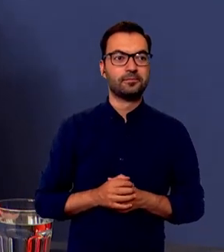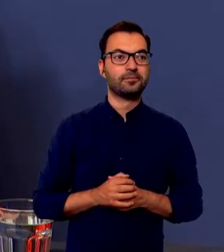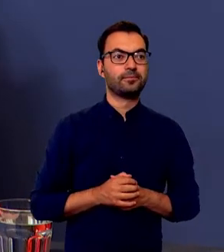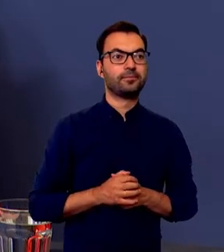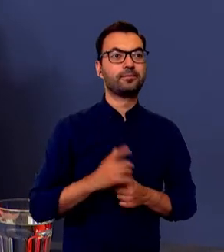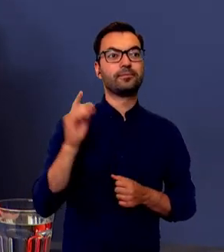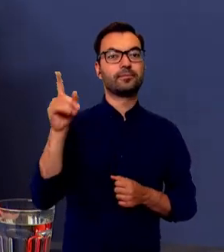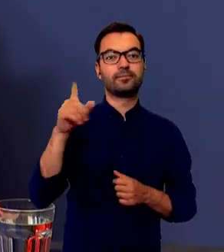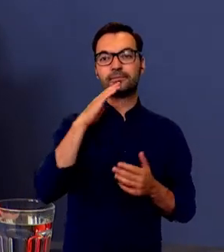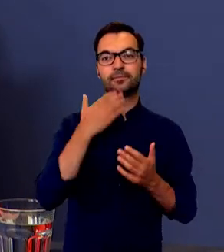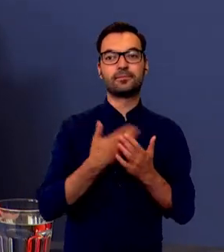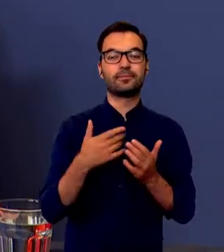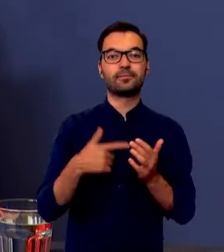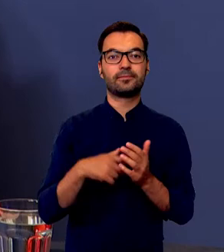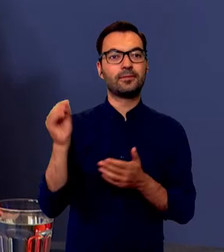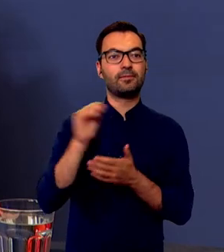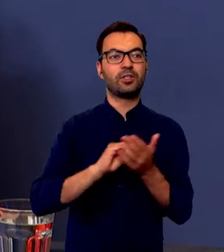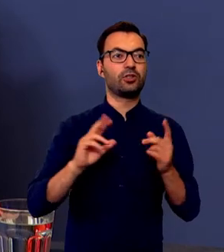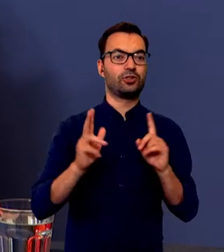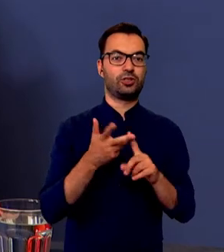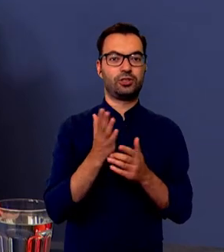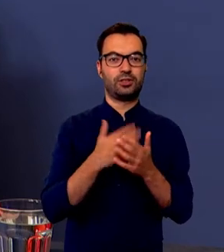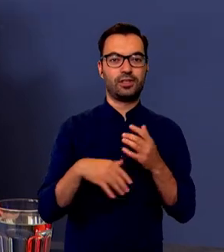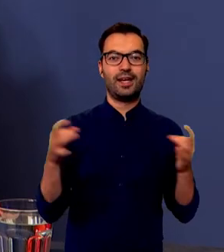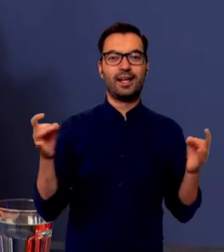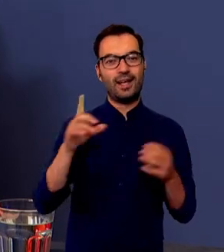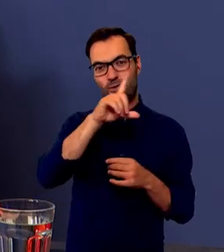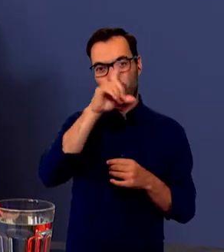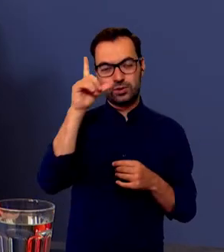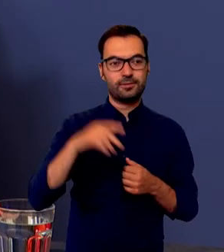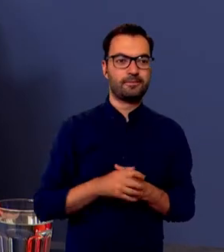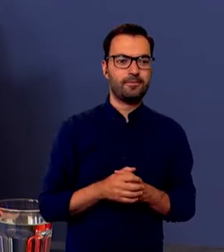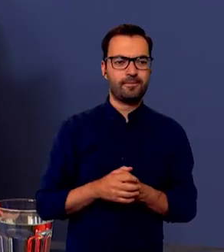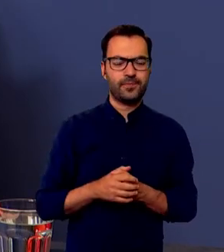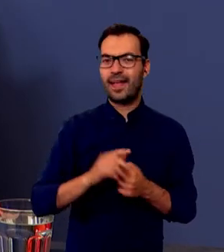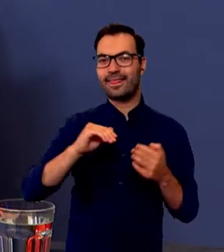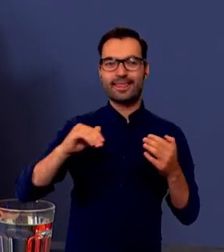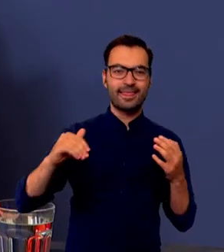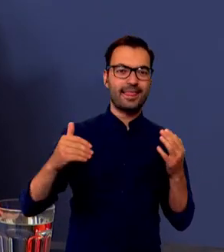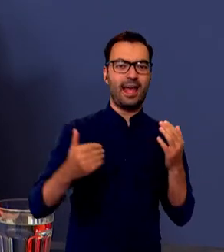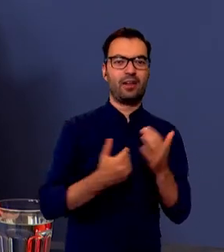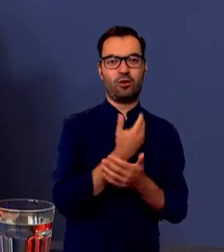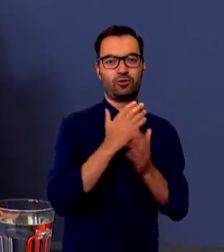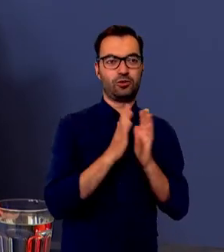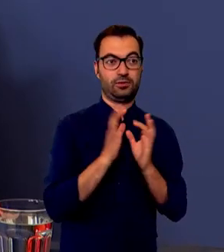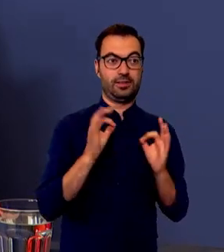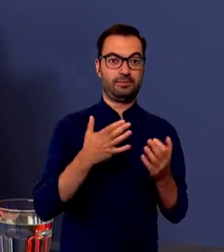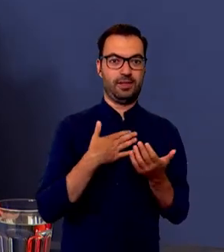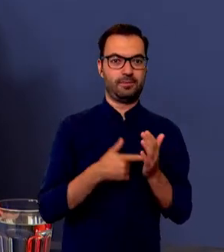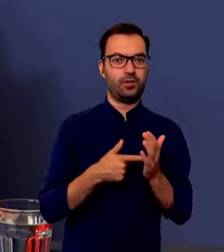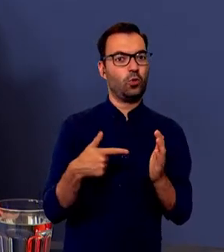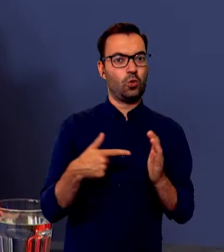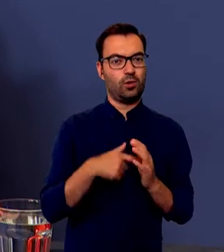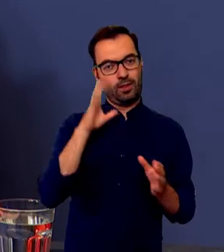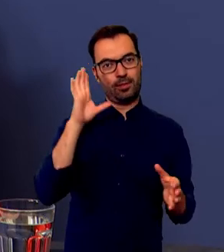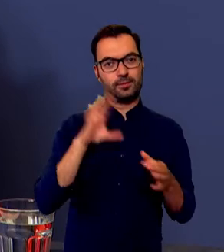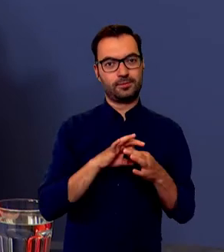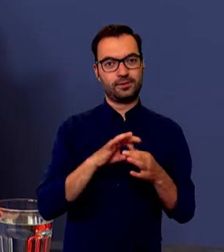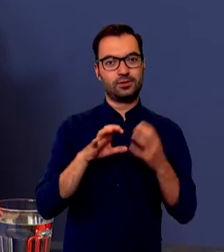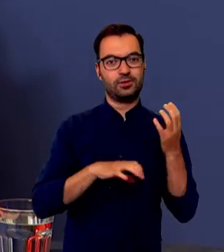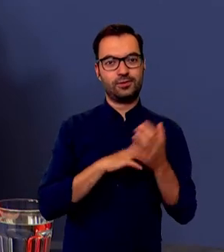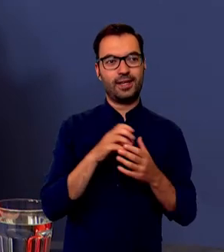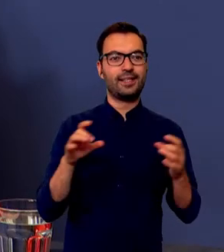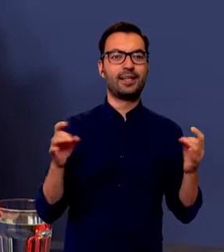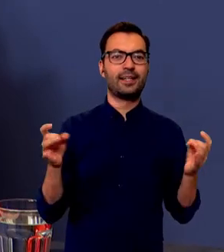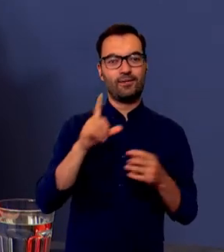księżniczki. Zdradziłaś, że piszesz trzecią część Gry w ludzi. Na ile ta najnowsza książka, która jest w naszych dłoniach, nawiązuje do